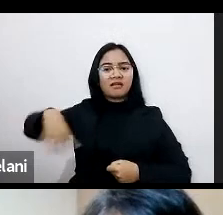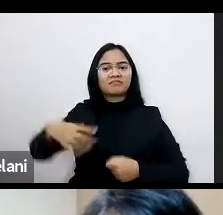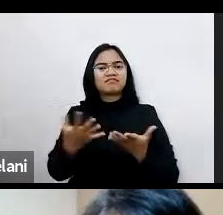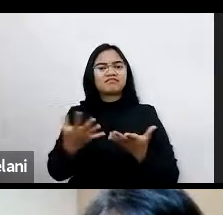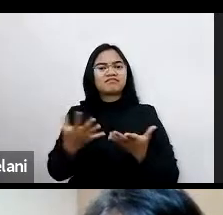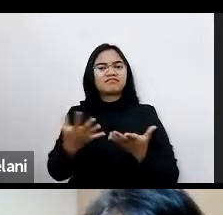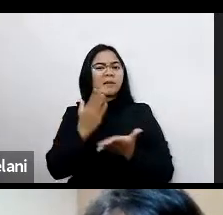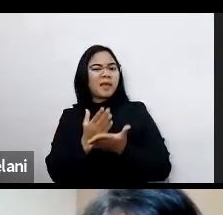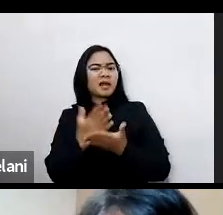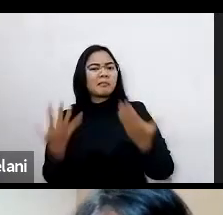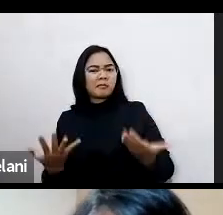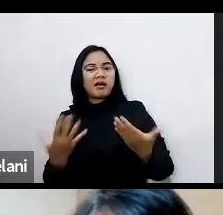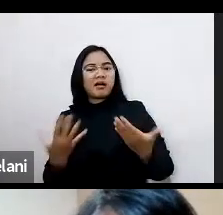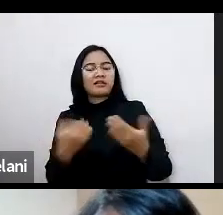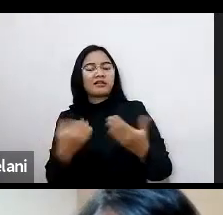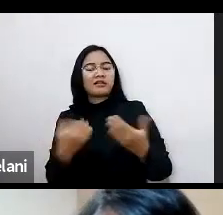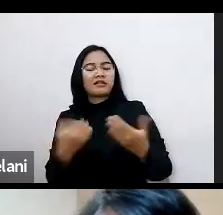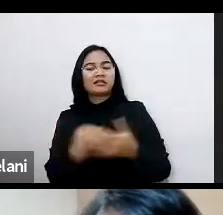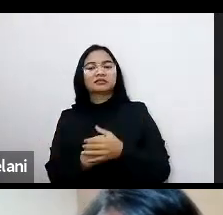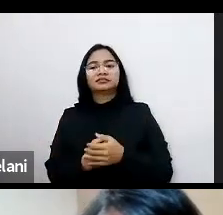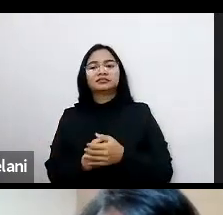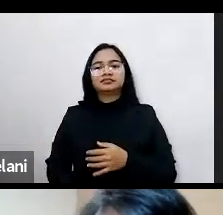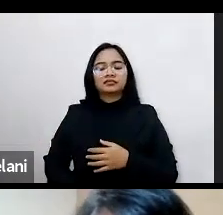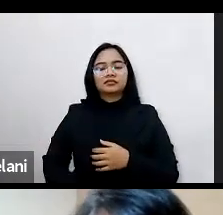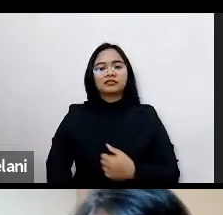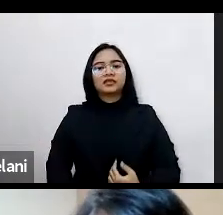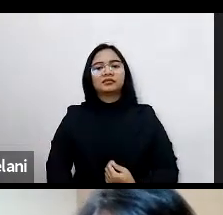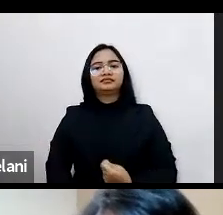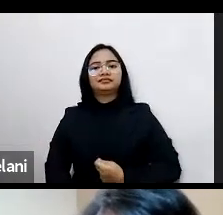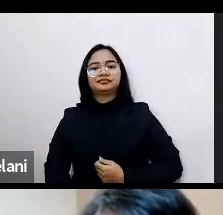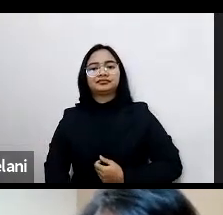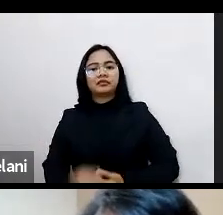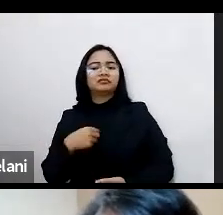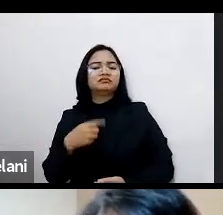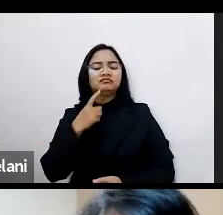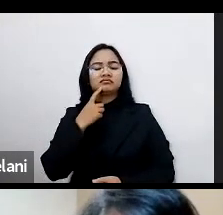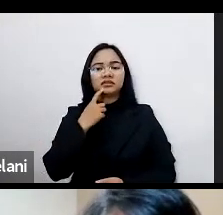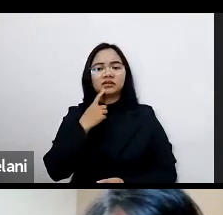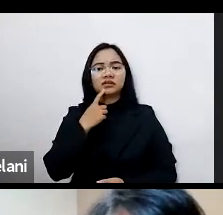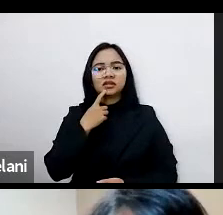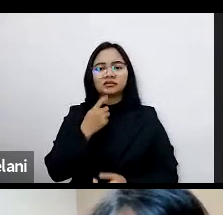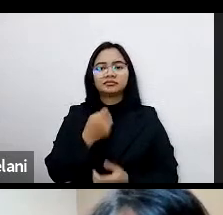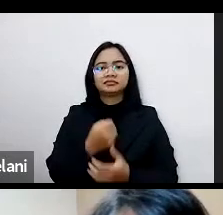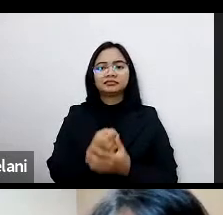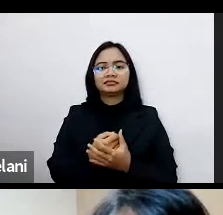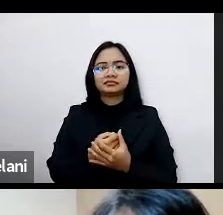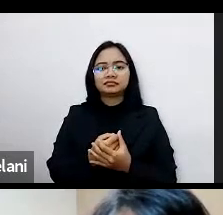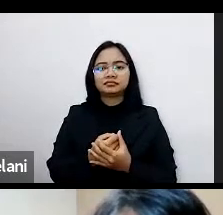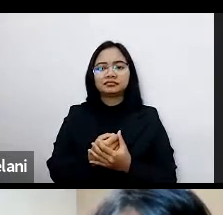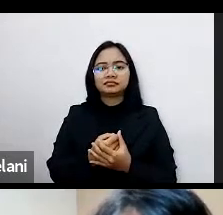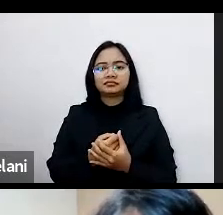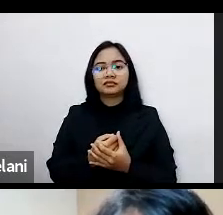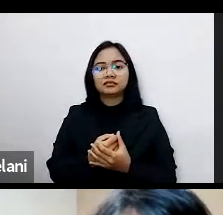Saya kira ya tadi Mbak Intan sebut ya soal neoliberalismenya itu juga bagian dari